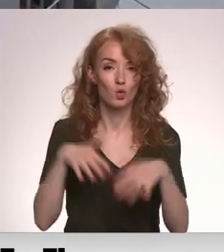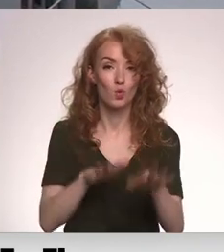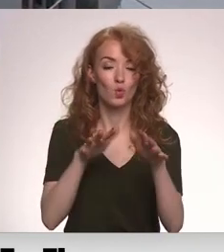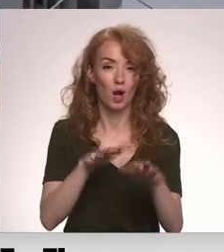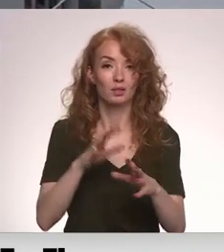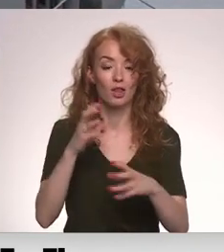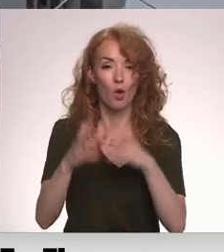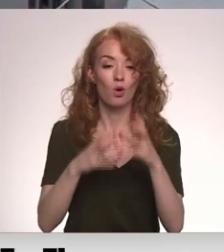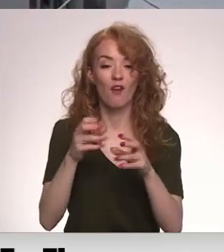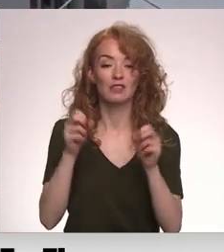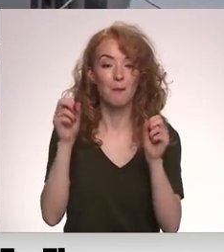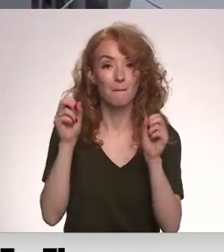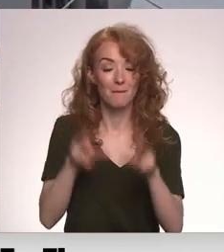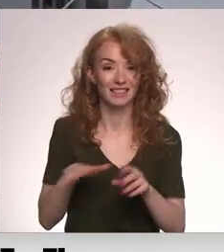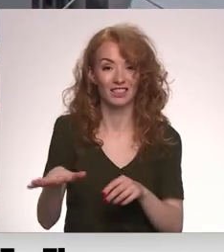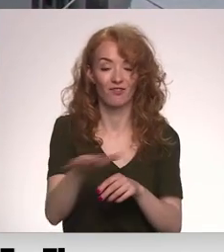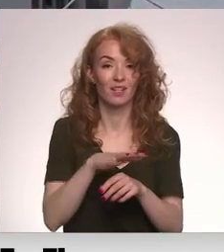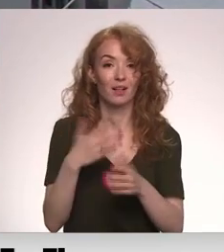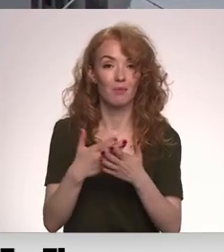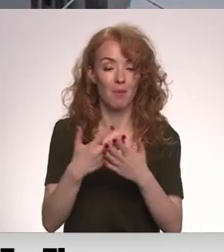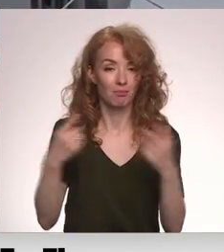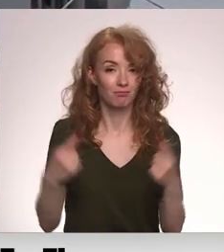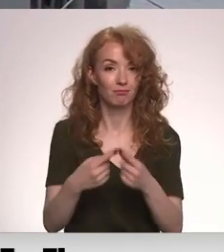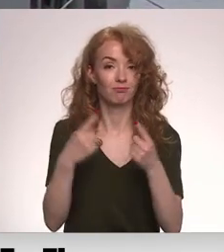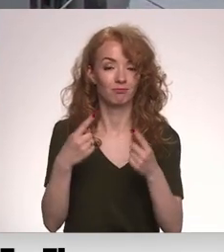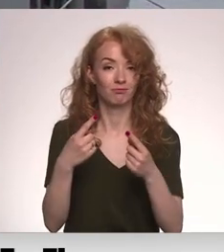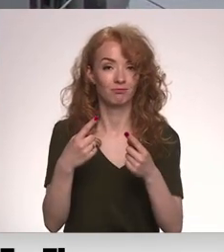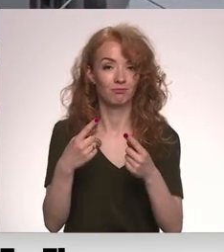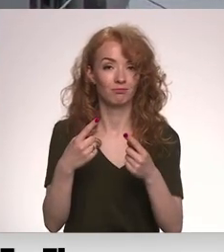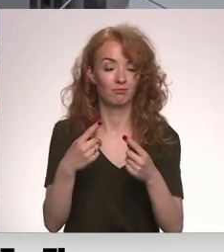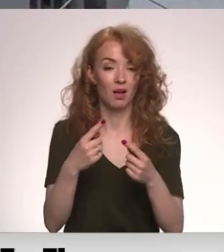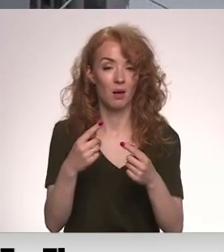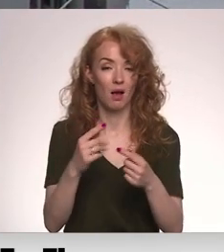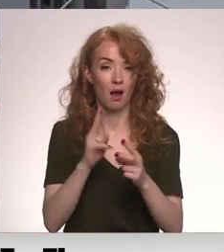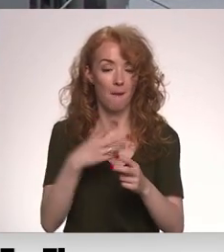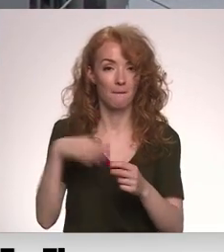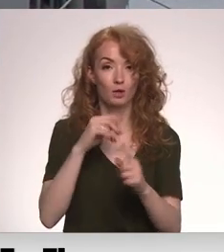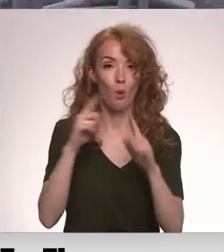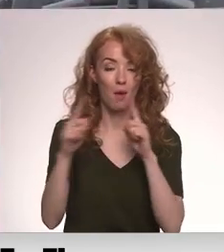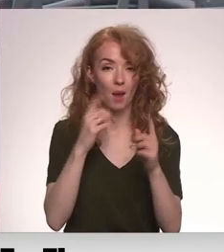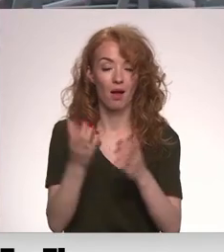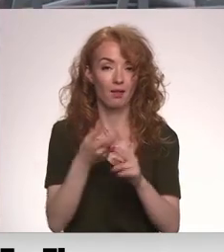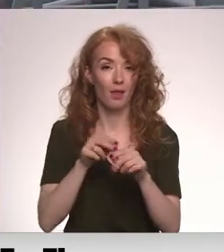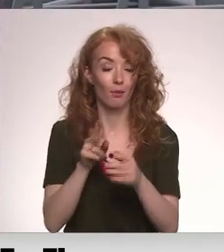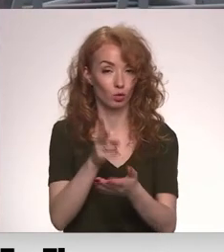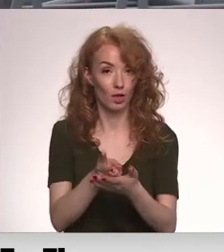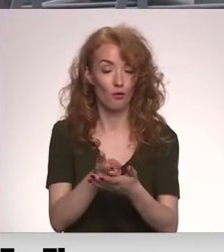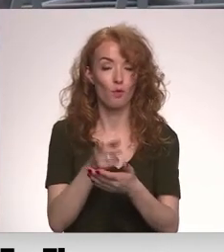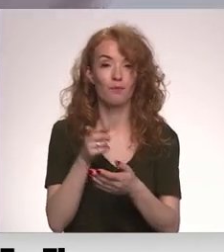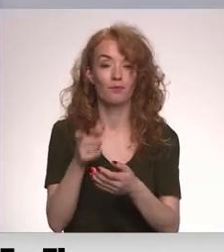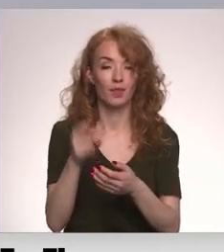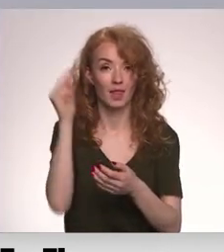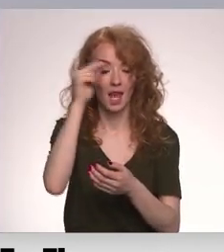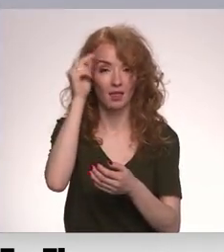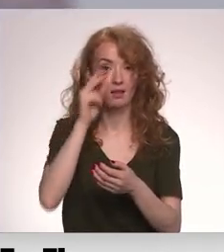tā geogrāfiskā specifikā ir, teiksim, salāgota tie spēki, kā mēs operējam ar tādiem uzdevumiem. Jūras spēku treniņi kā